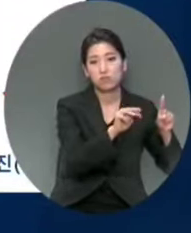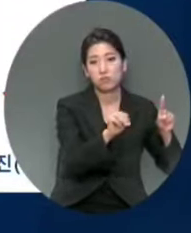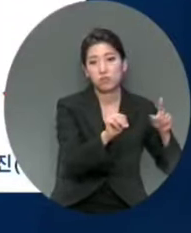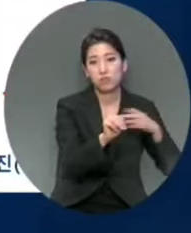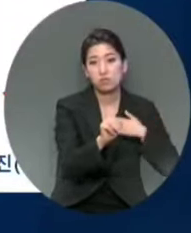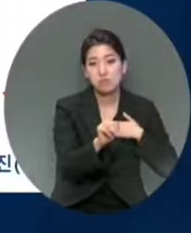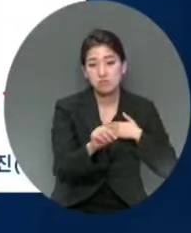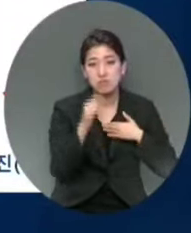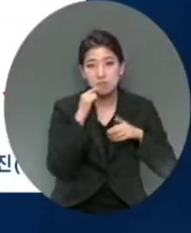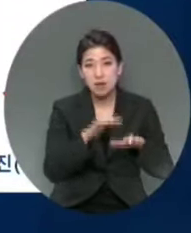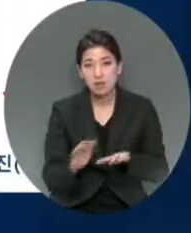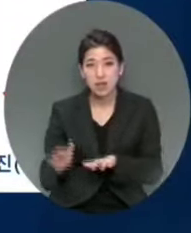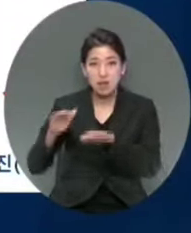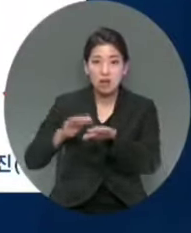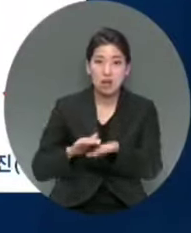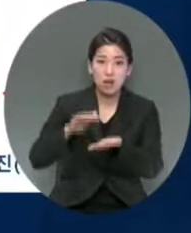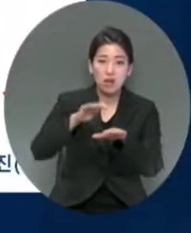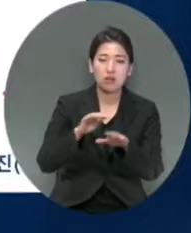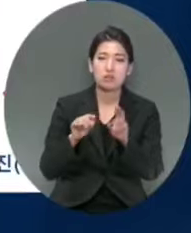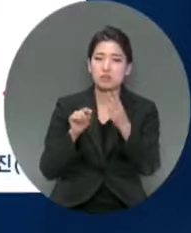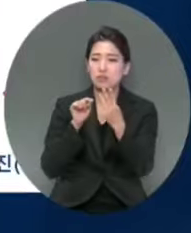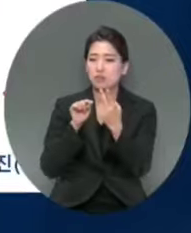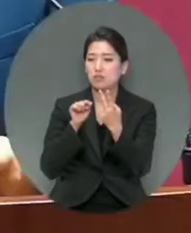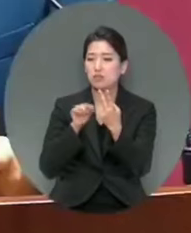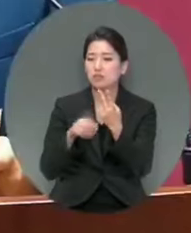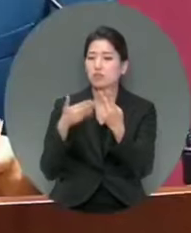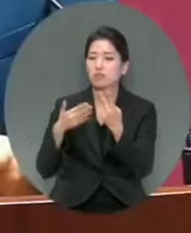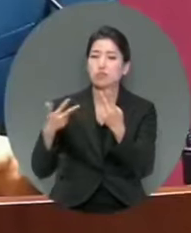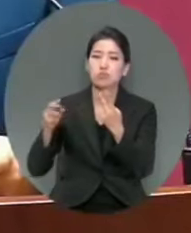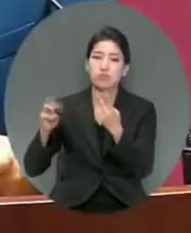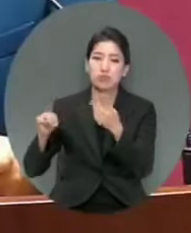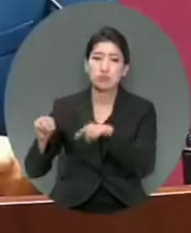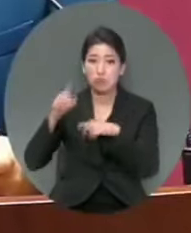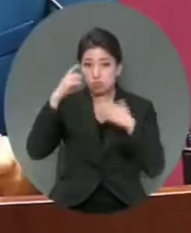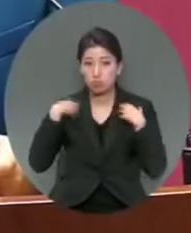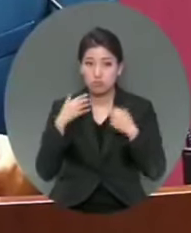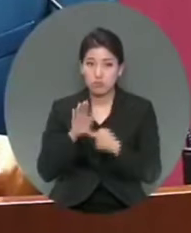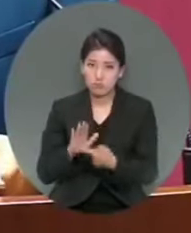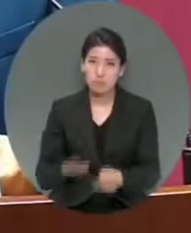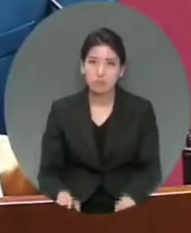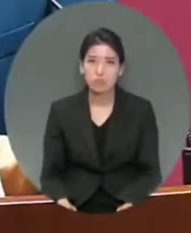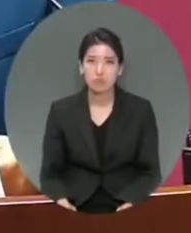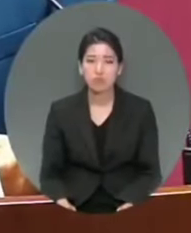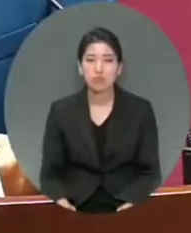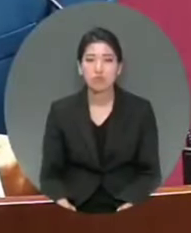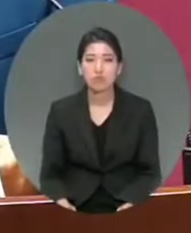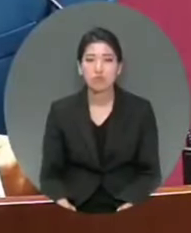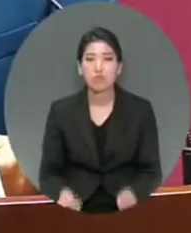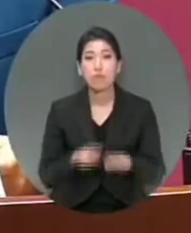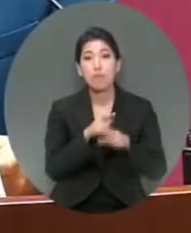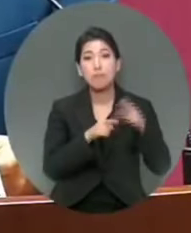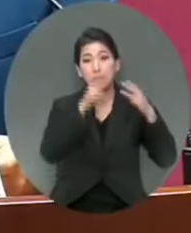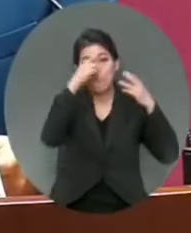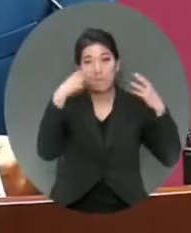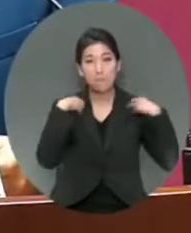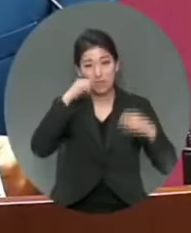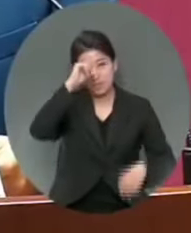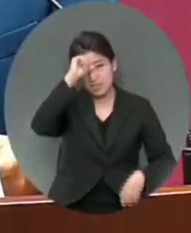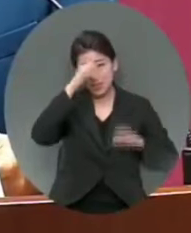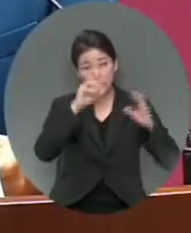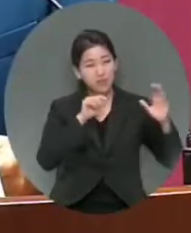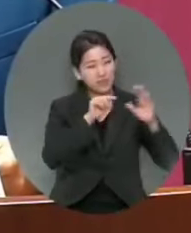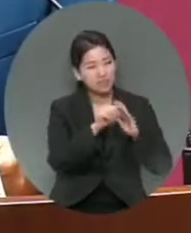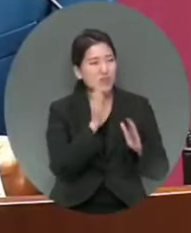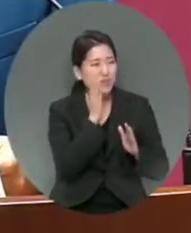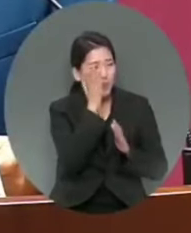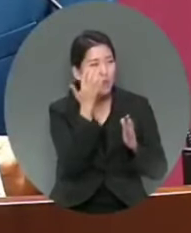큰 2.97mm입니다. 이거 우리 정부 발표입니다. 윤석열 대통령은 인도 뉴델리에서 녹색 기후 기금에